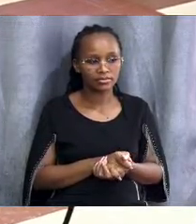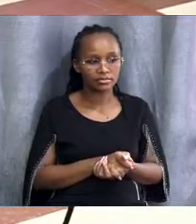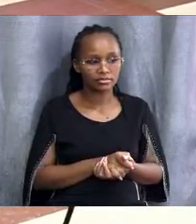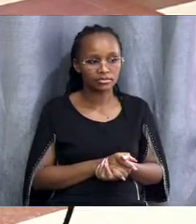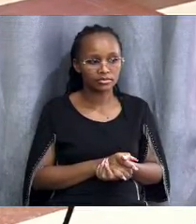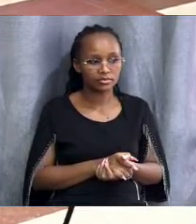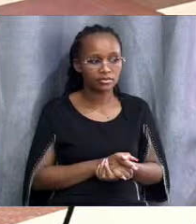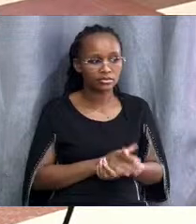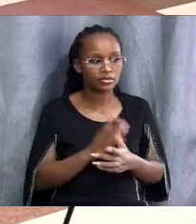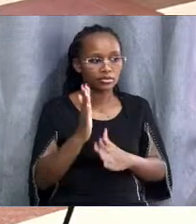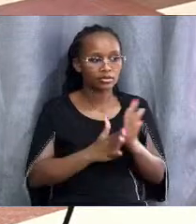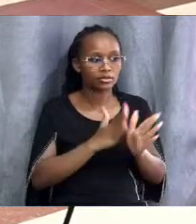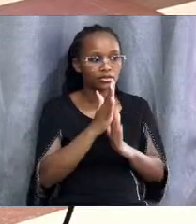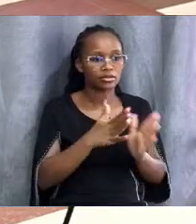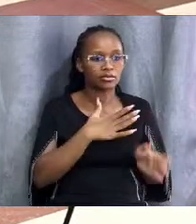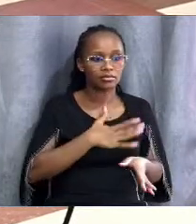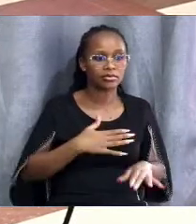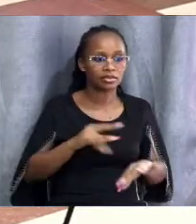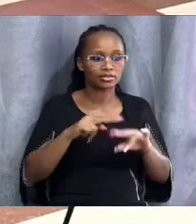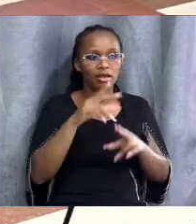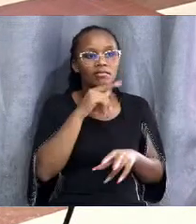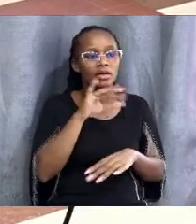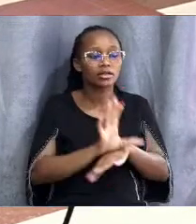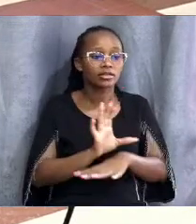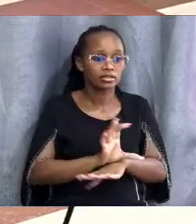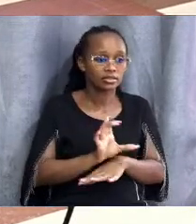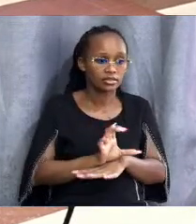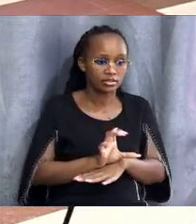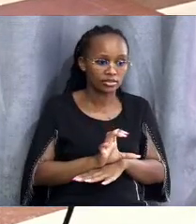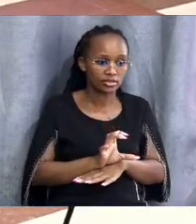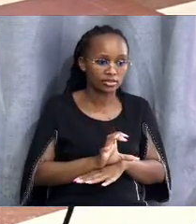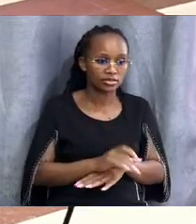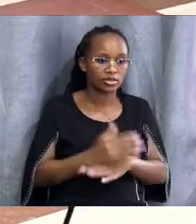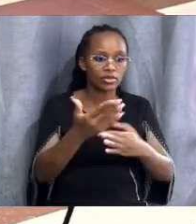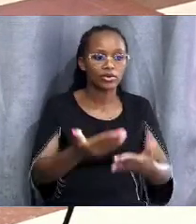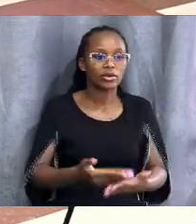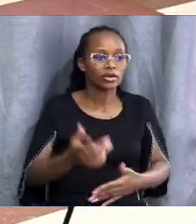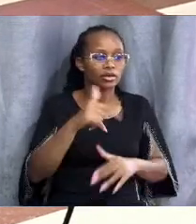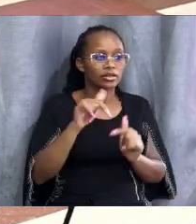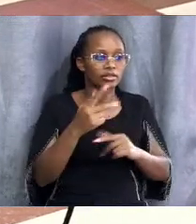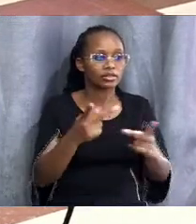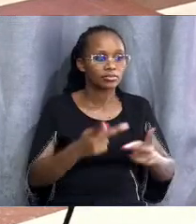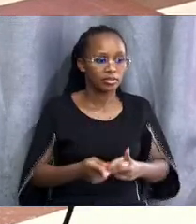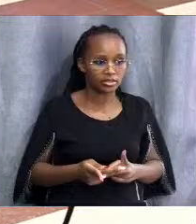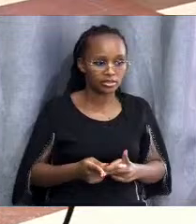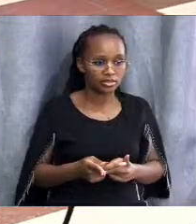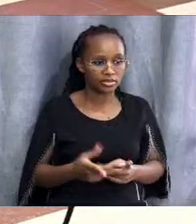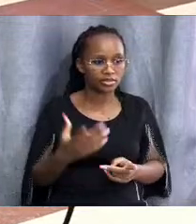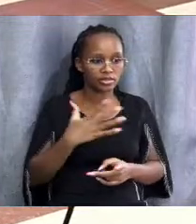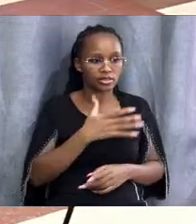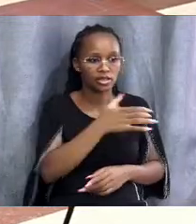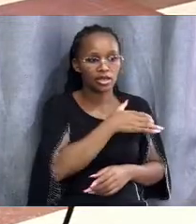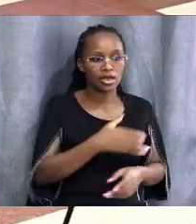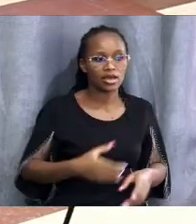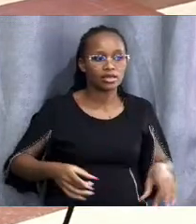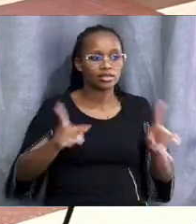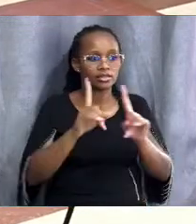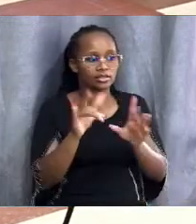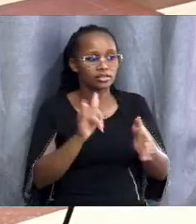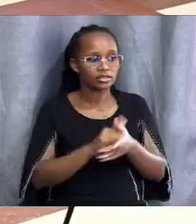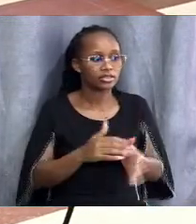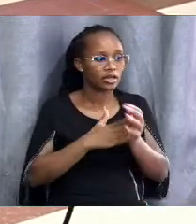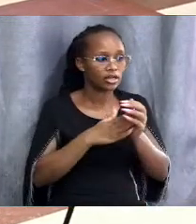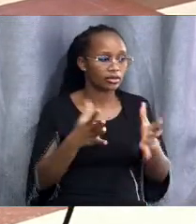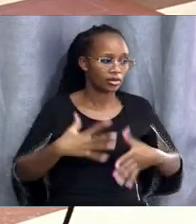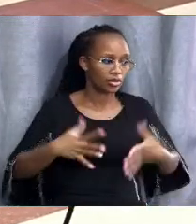wakijianda, nitaomba chairman wa kanisa atukaribishe mahara hapa na ushers nao